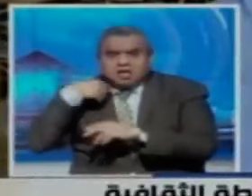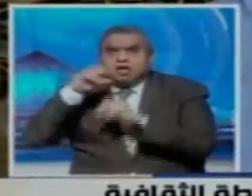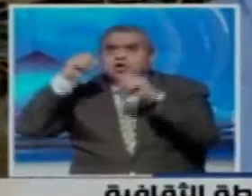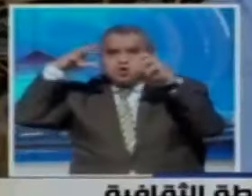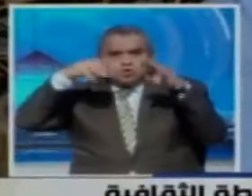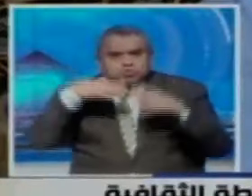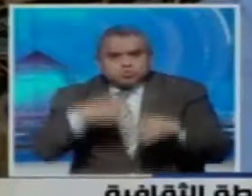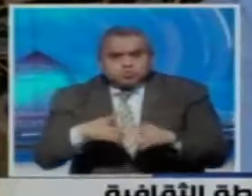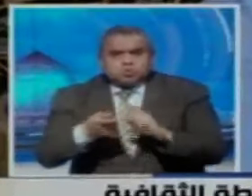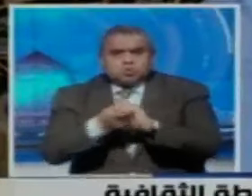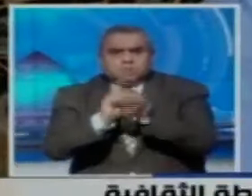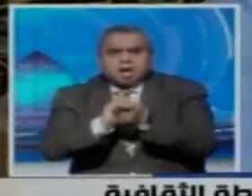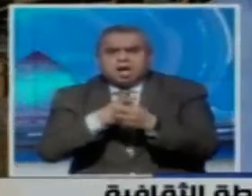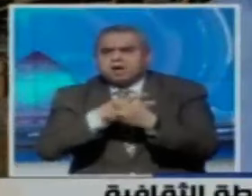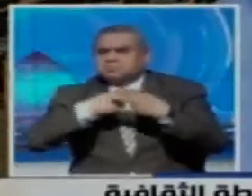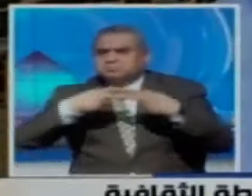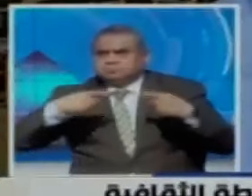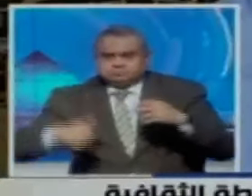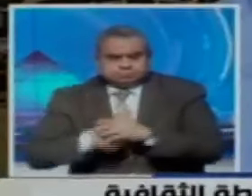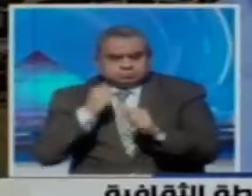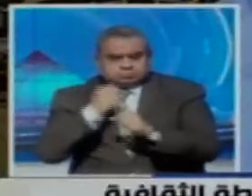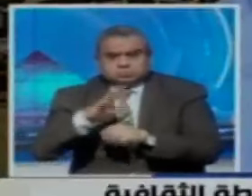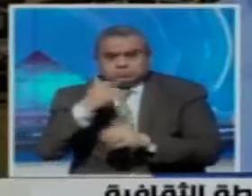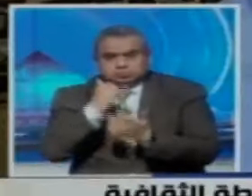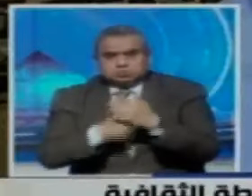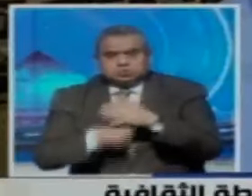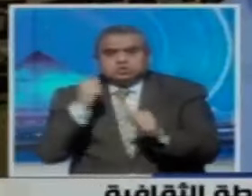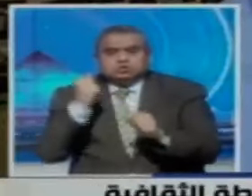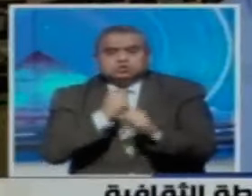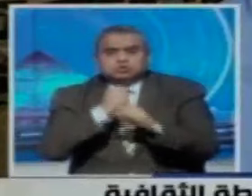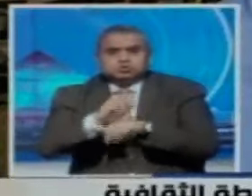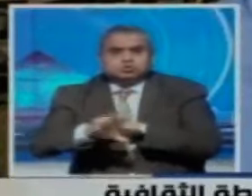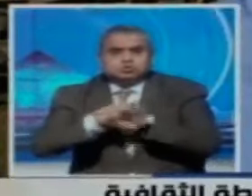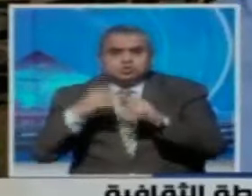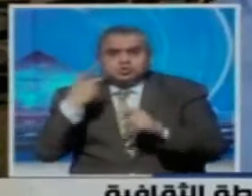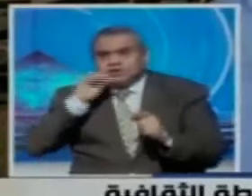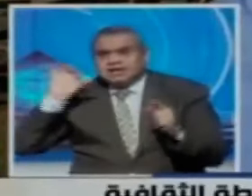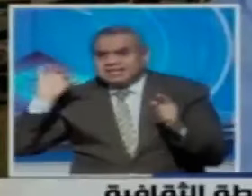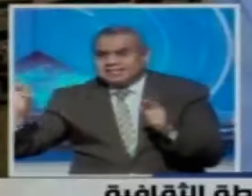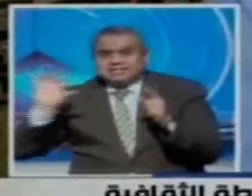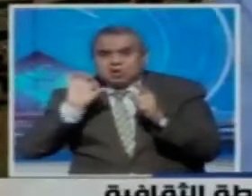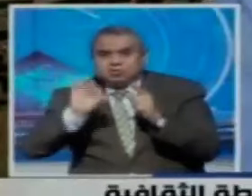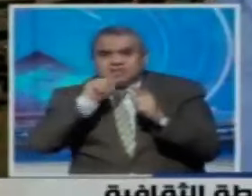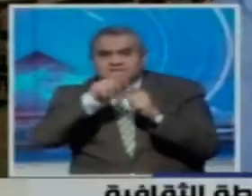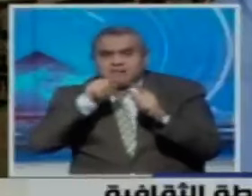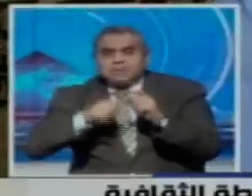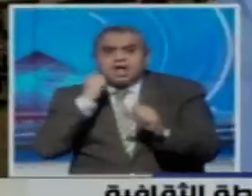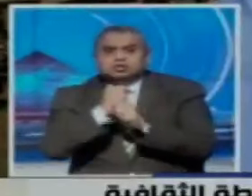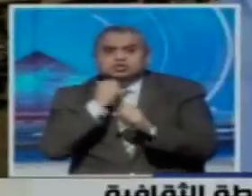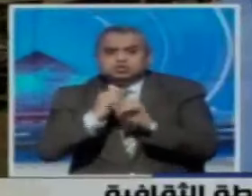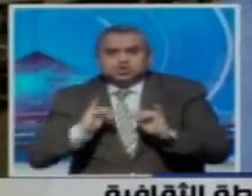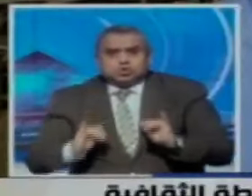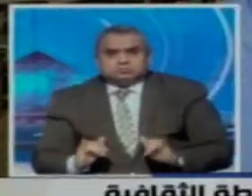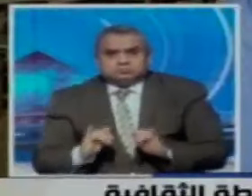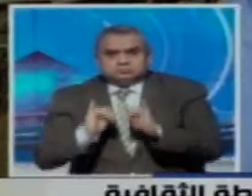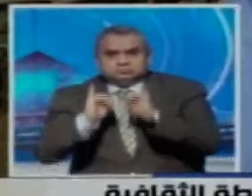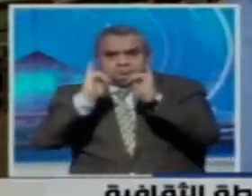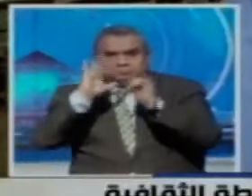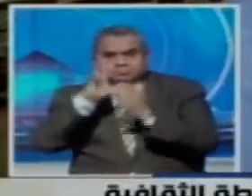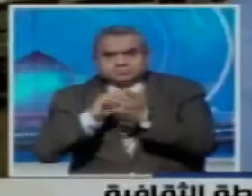المستويات، معارض كتير. بدأ في نسبة تشغيل 99% أول مرة تحصل من ساعة ما بدأنا